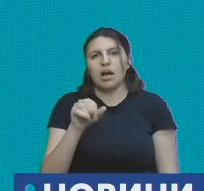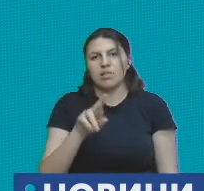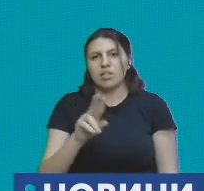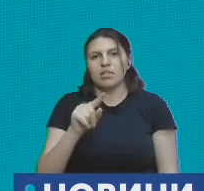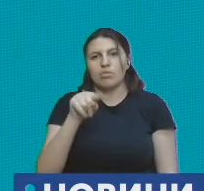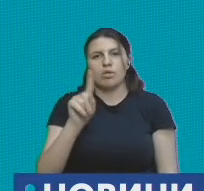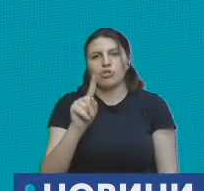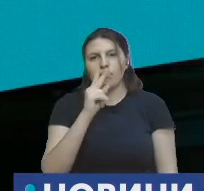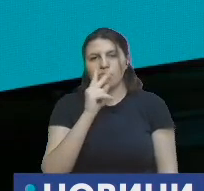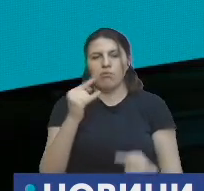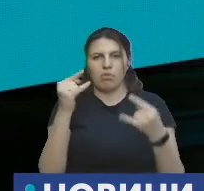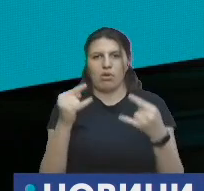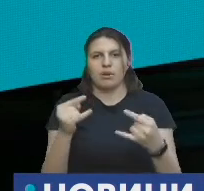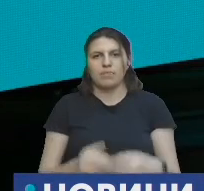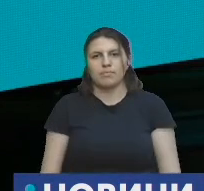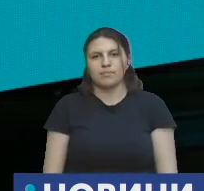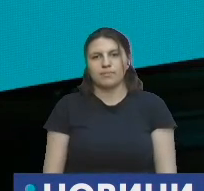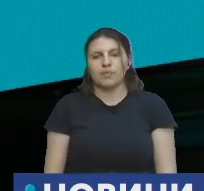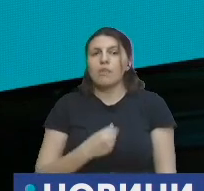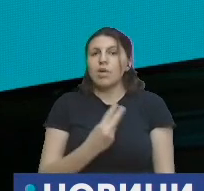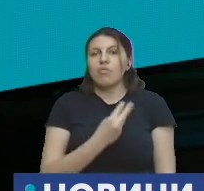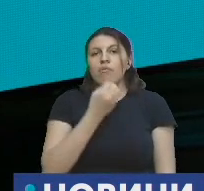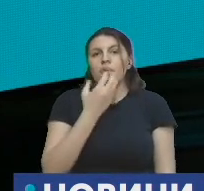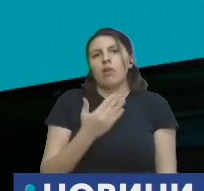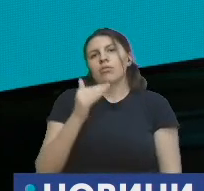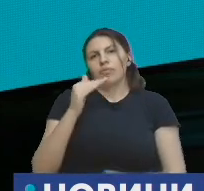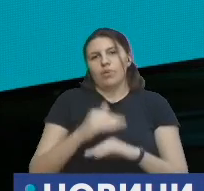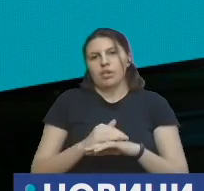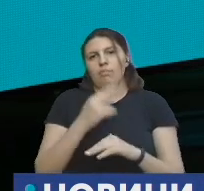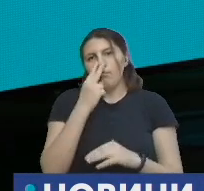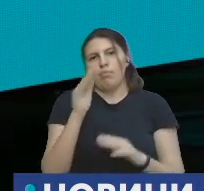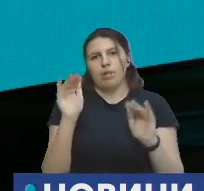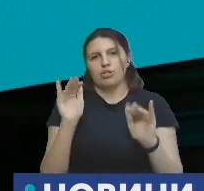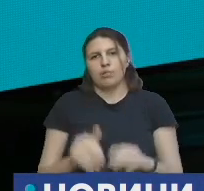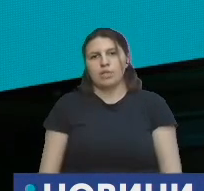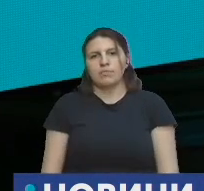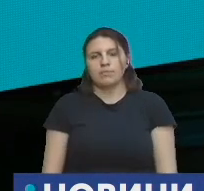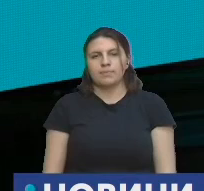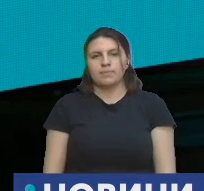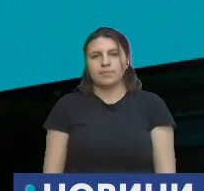зараз на екрані. Я ж бажаю вам гарного вечора. Побачимось.